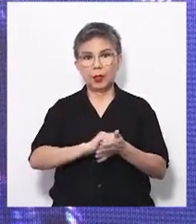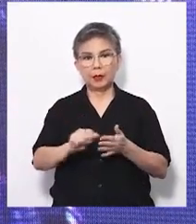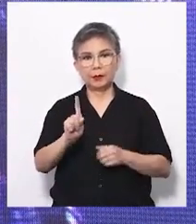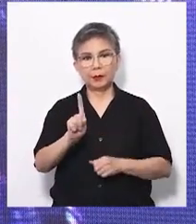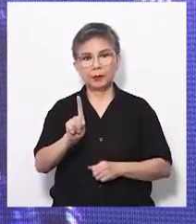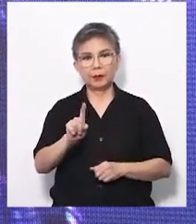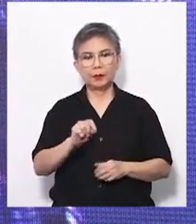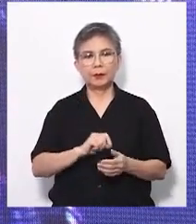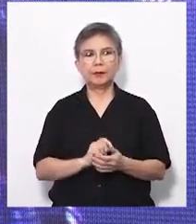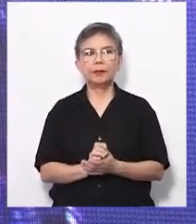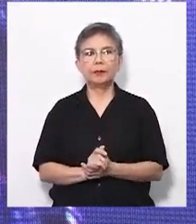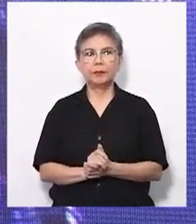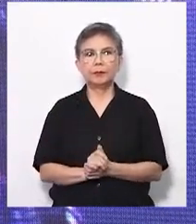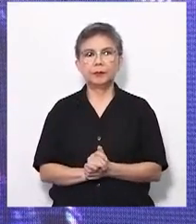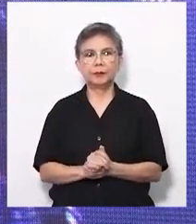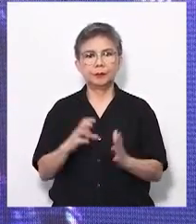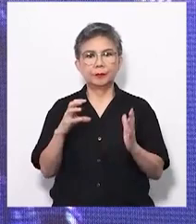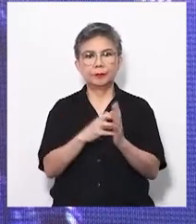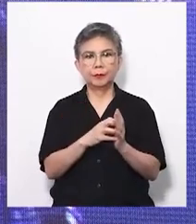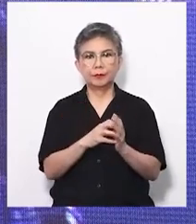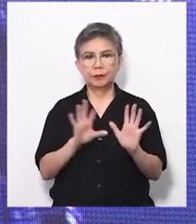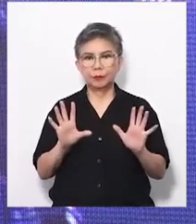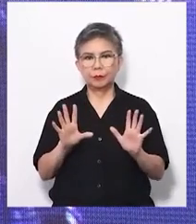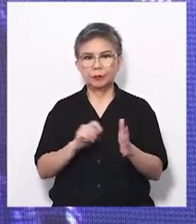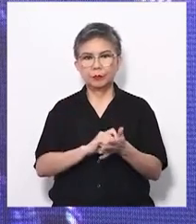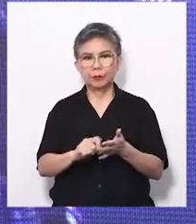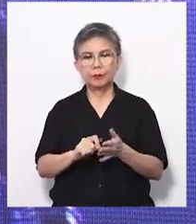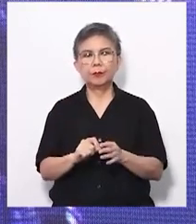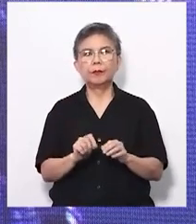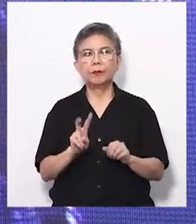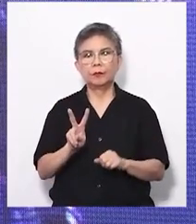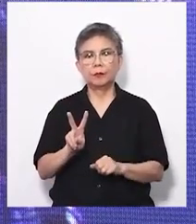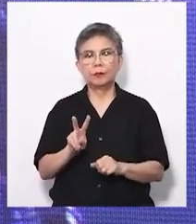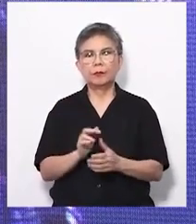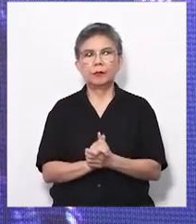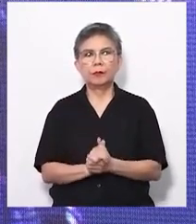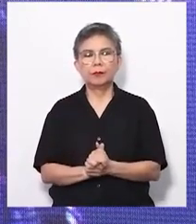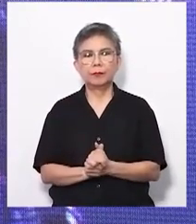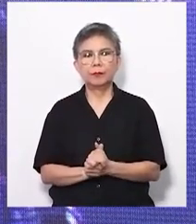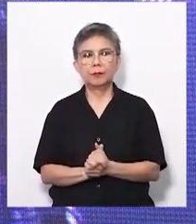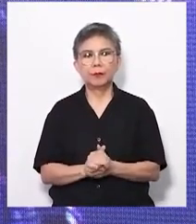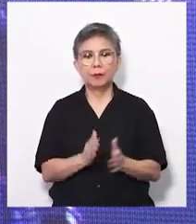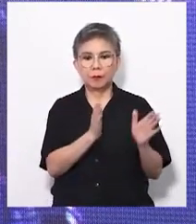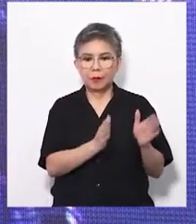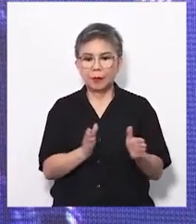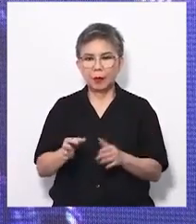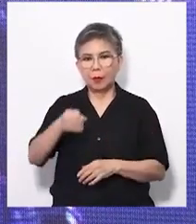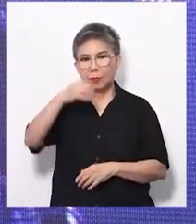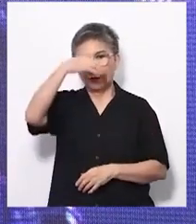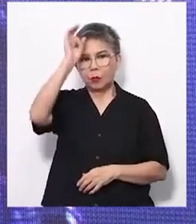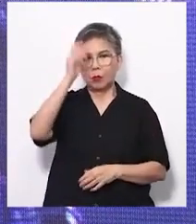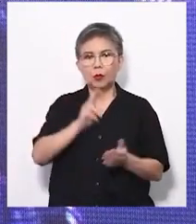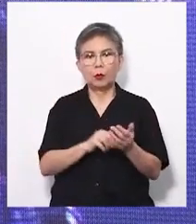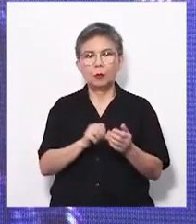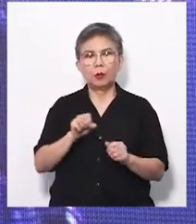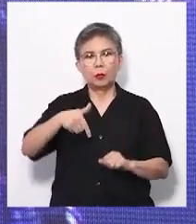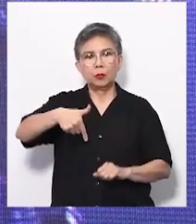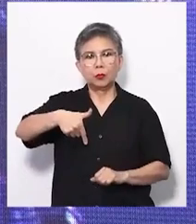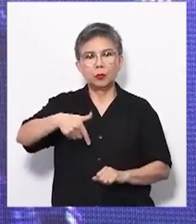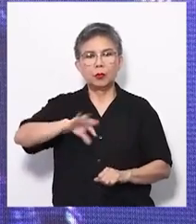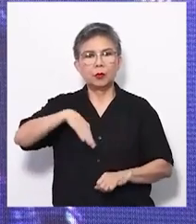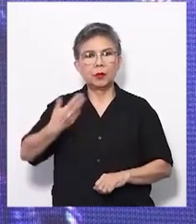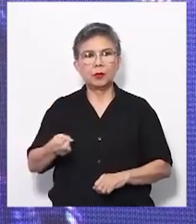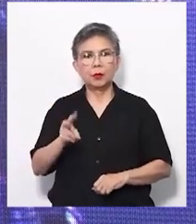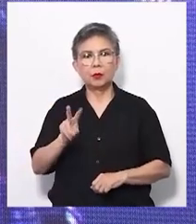10 ayat 1 huruf d dan Pasal 10 ayat 2 huruf H peraturan kepolisian Nomor